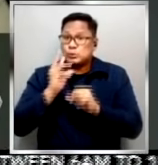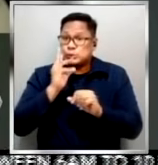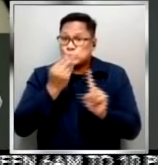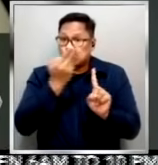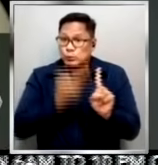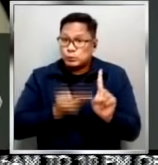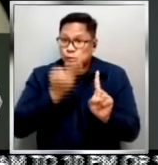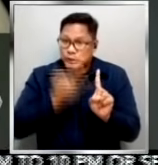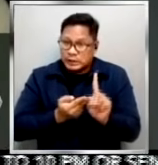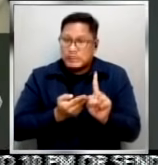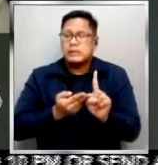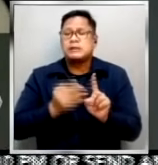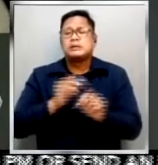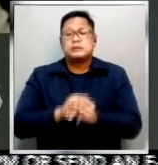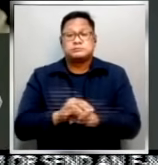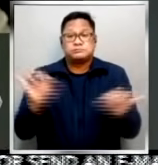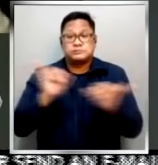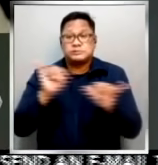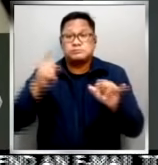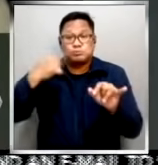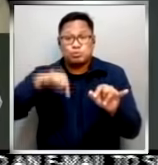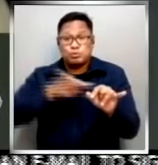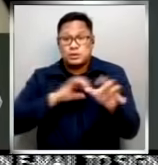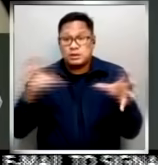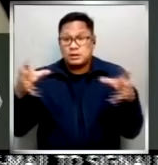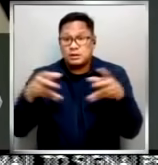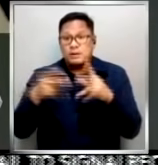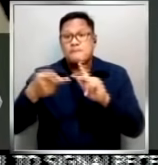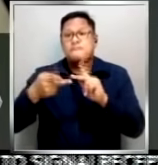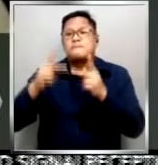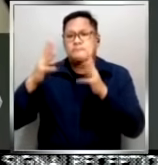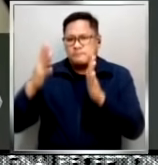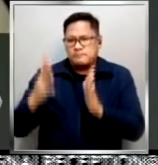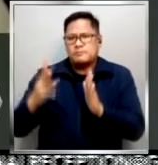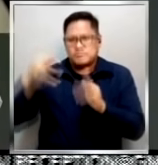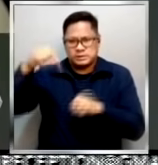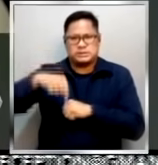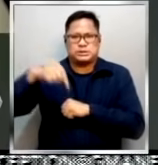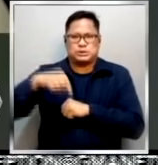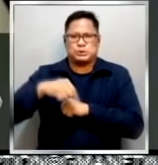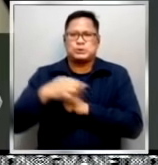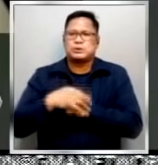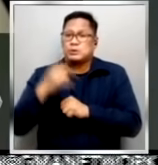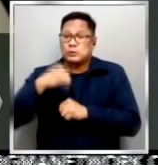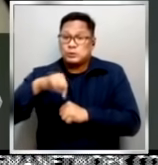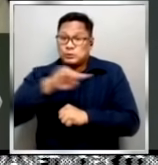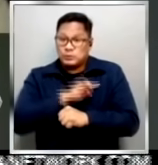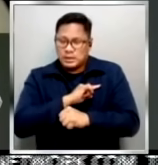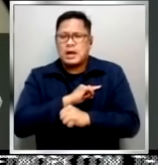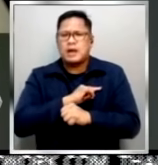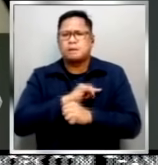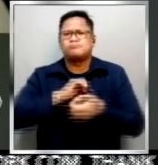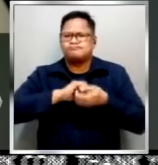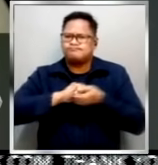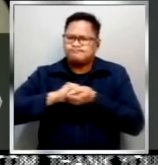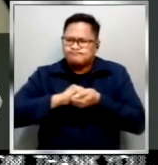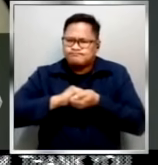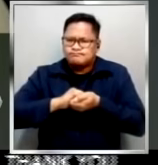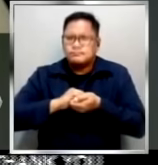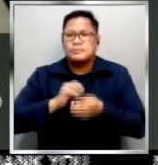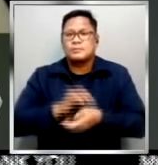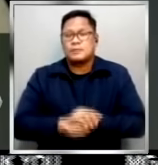ay partners ninyo dito. Kami ay kakampi because maliit lang ang industriyang ito